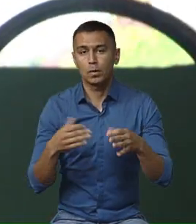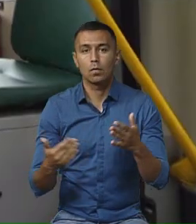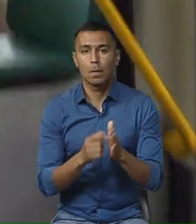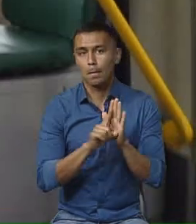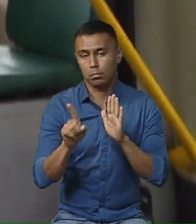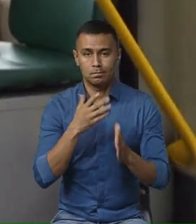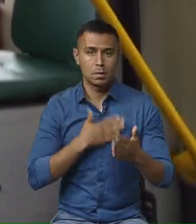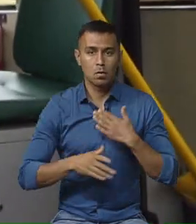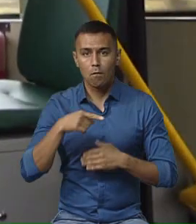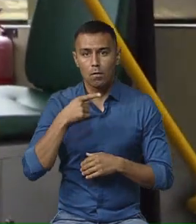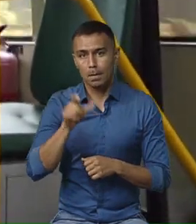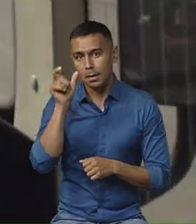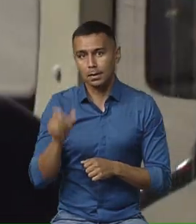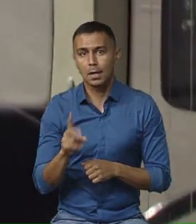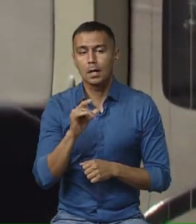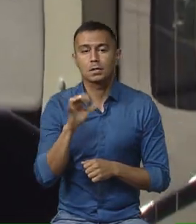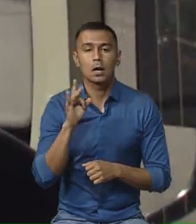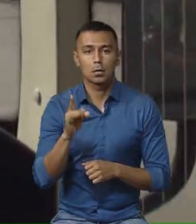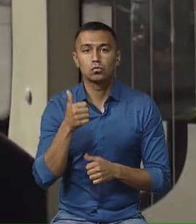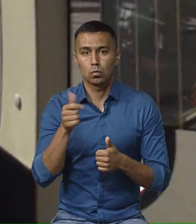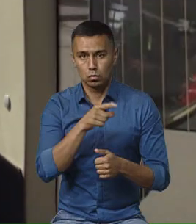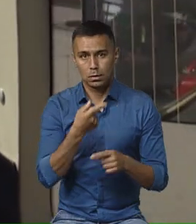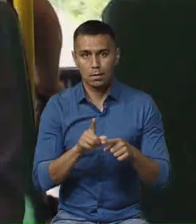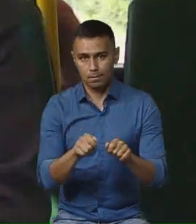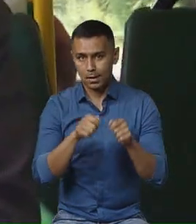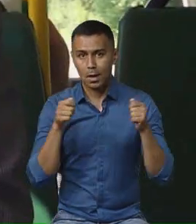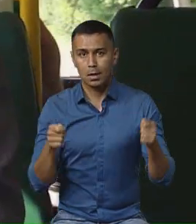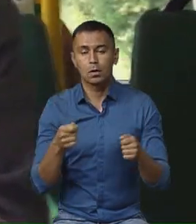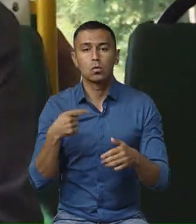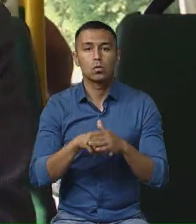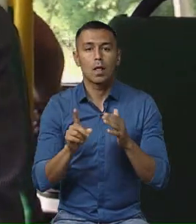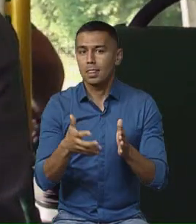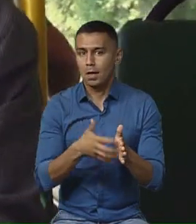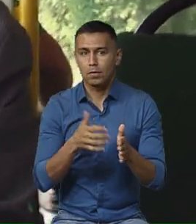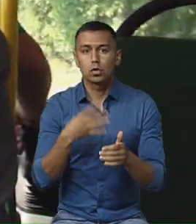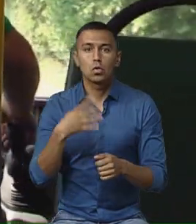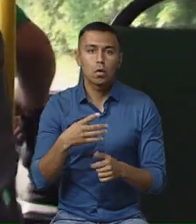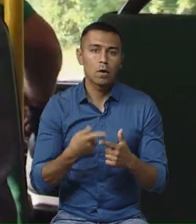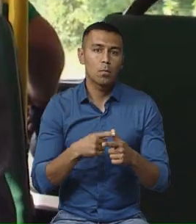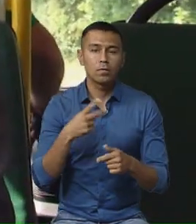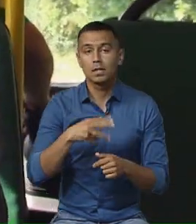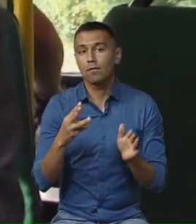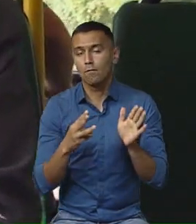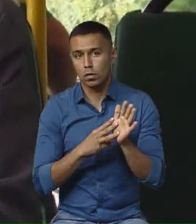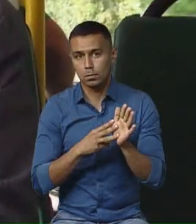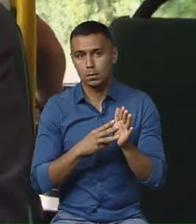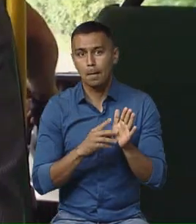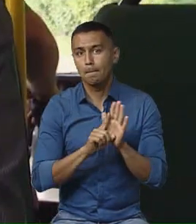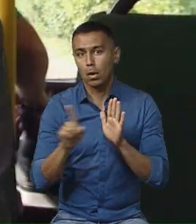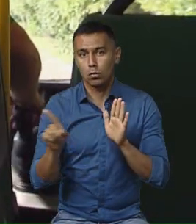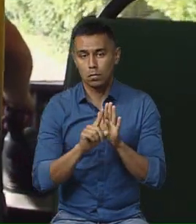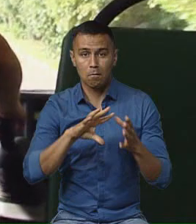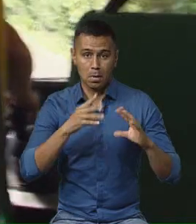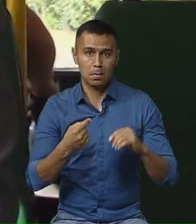маршрутом задоволений, говорить пасажир Назар. Добре, що його пустили, бо не вистачає 40-х чи 28-х цього маршрута, так що, в принципі,